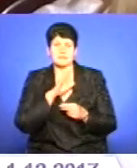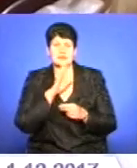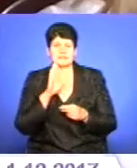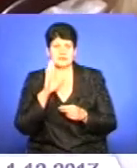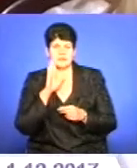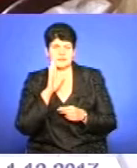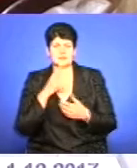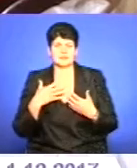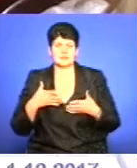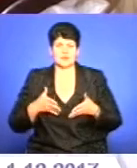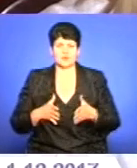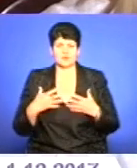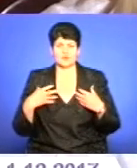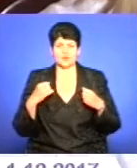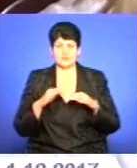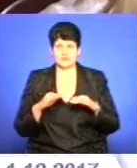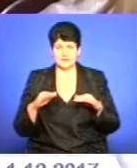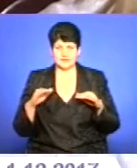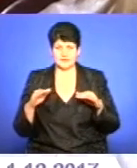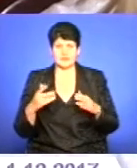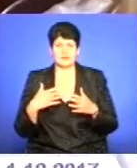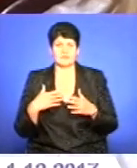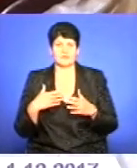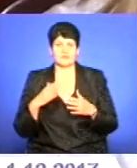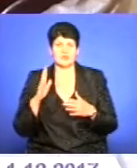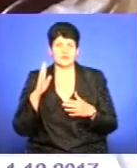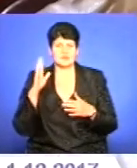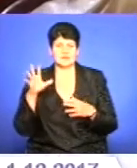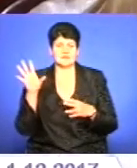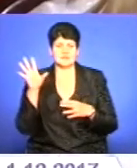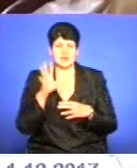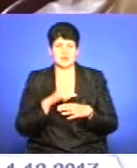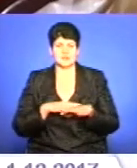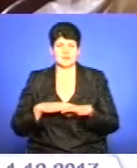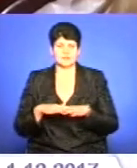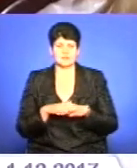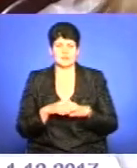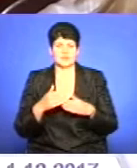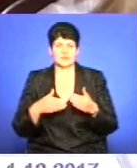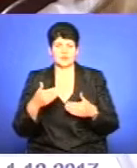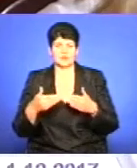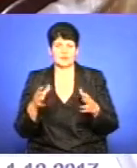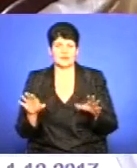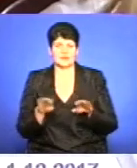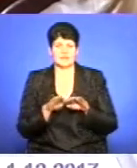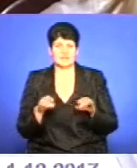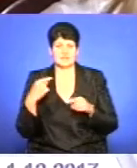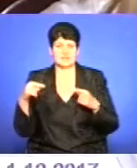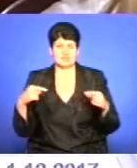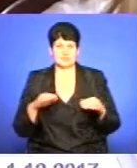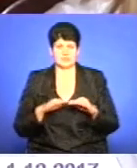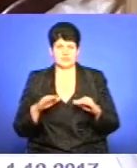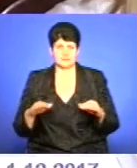народження здорових дітей, які подалі в загальне суспільство йдуть на рівні з іншими дітьми. Через